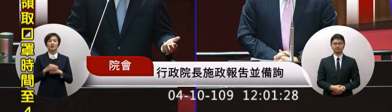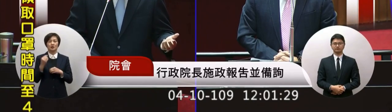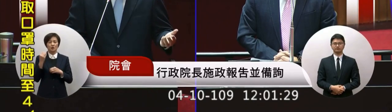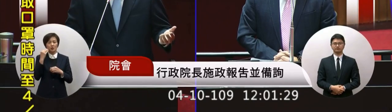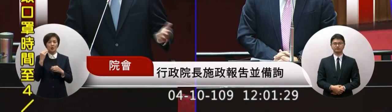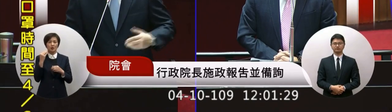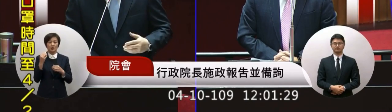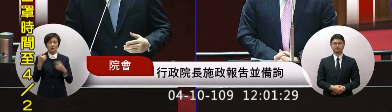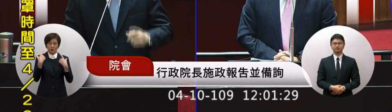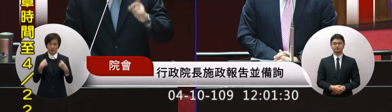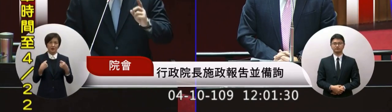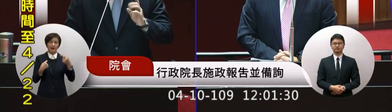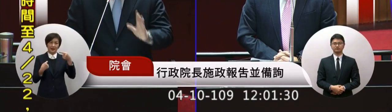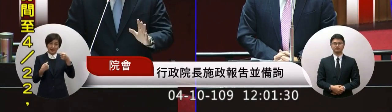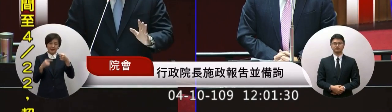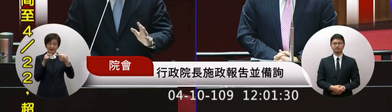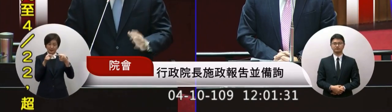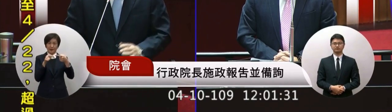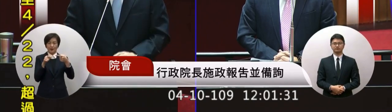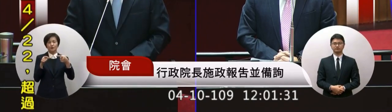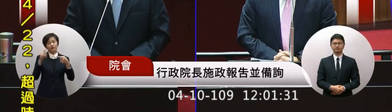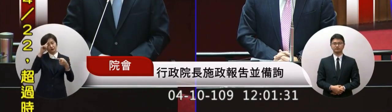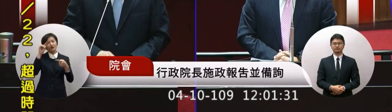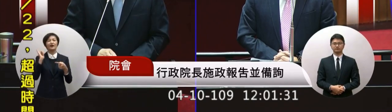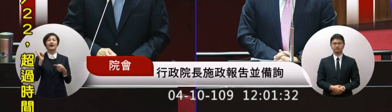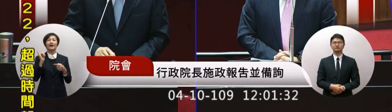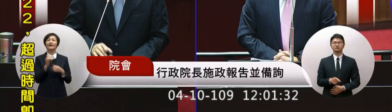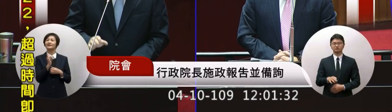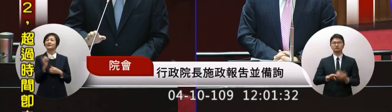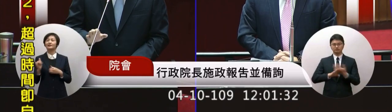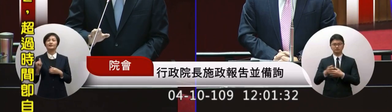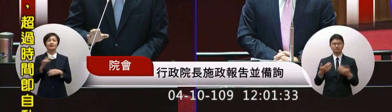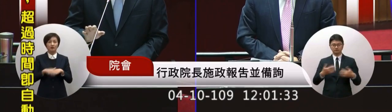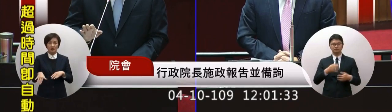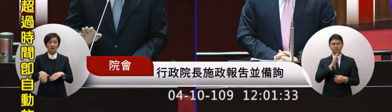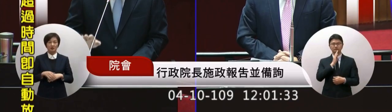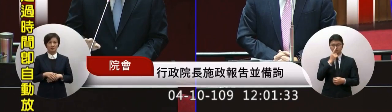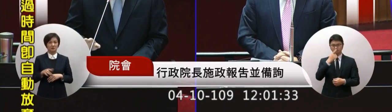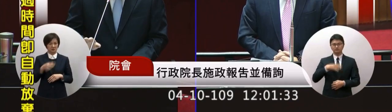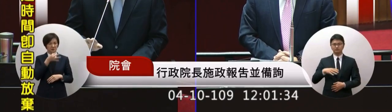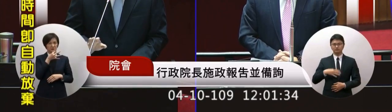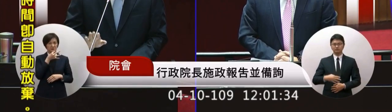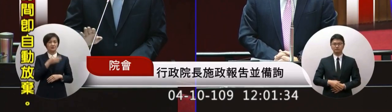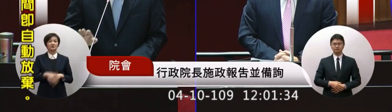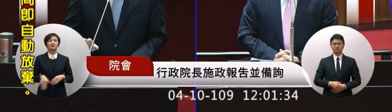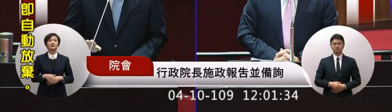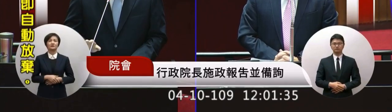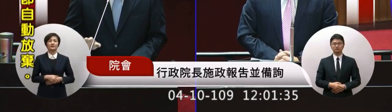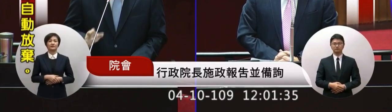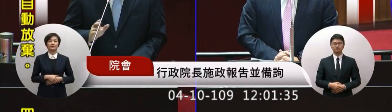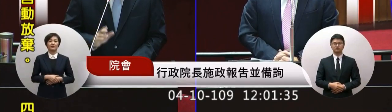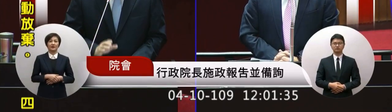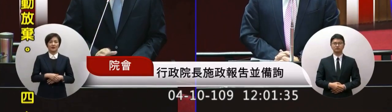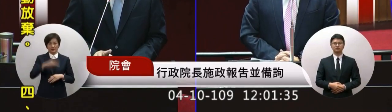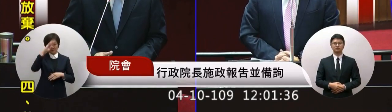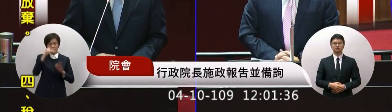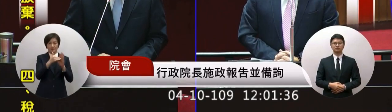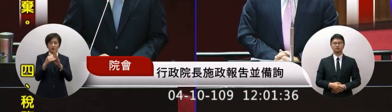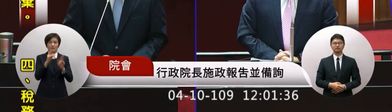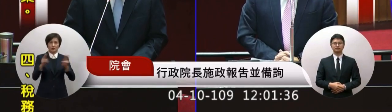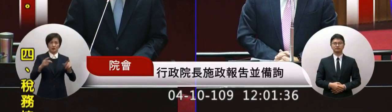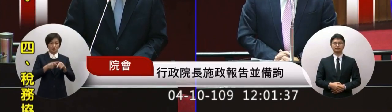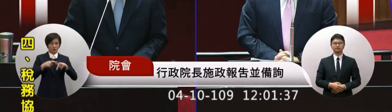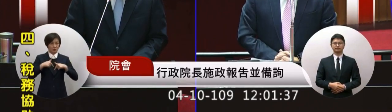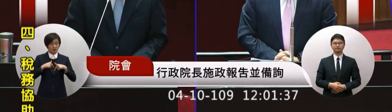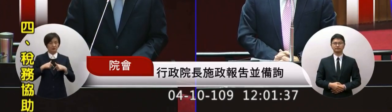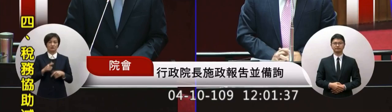性，结果呢它啪啪照，这是一个问题。 没事，这是另外一个问题，我知道。我就说， 所 其 以 实 我 现 想 在有 指 两 挥 派 中 讲 心有 法。 它通盘的考量，因为台湾我们有做